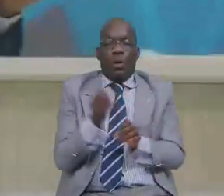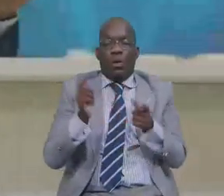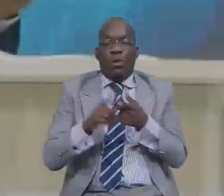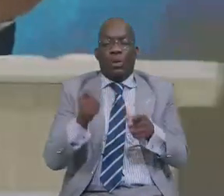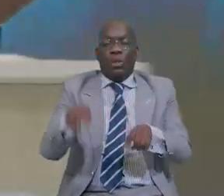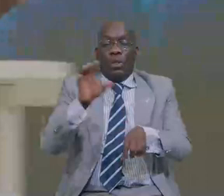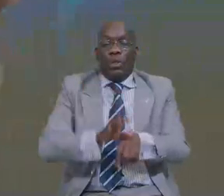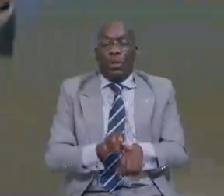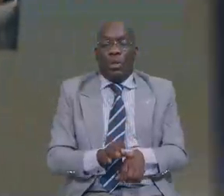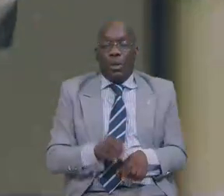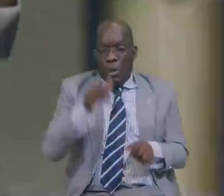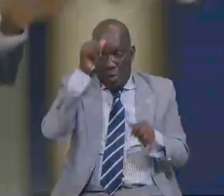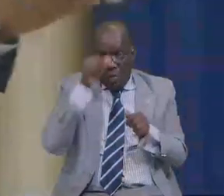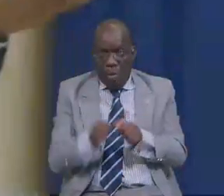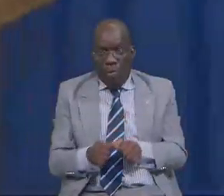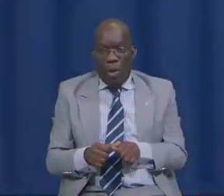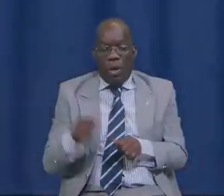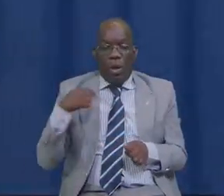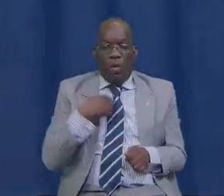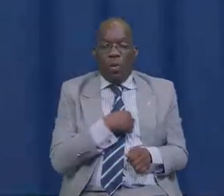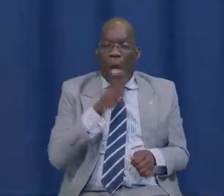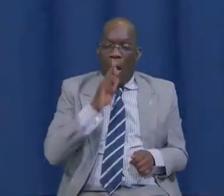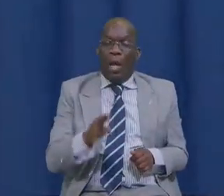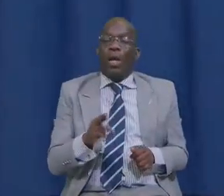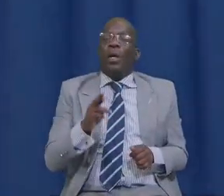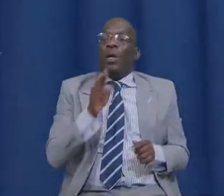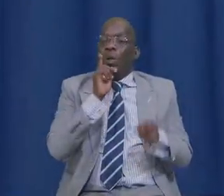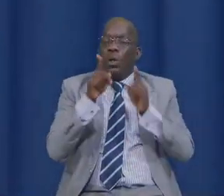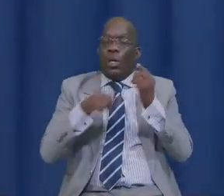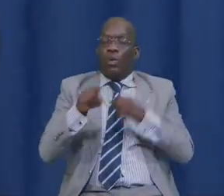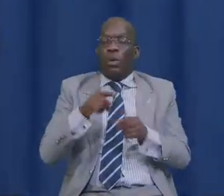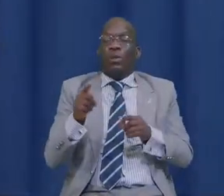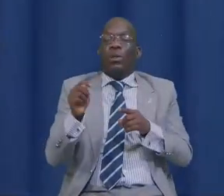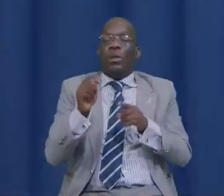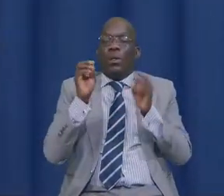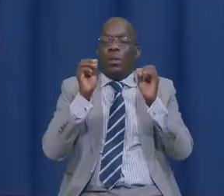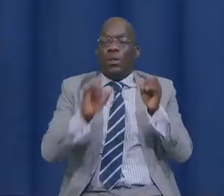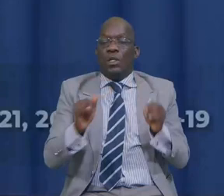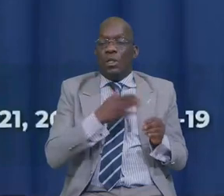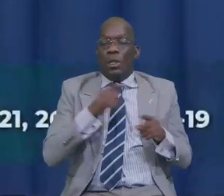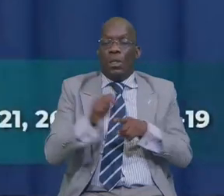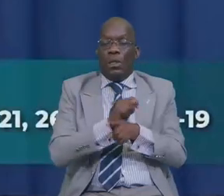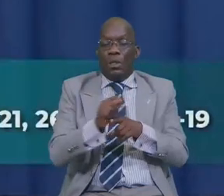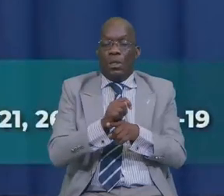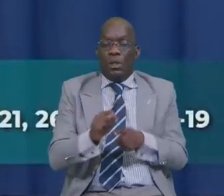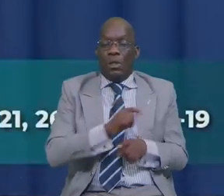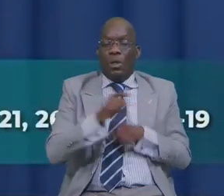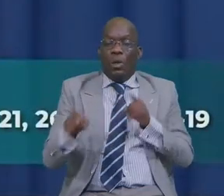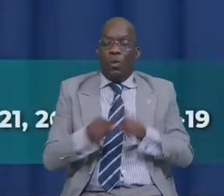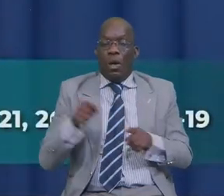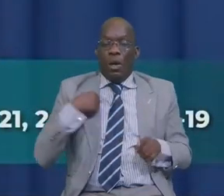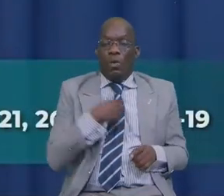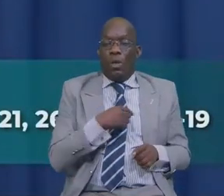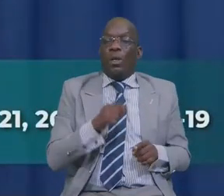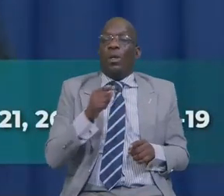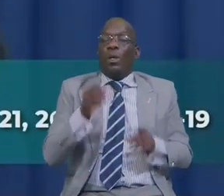à l'église, rappelez-vous, nous parlons d'enseigner et de former. Quand nous sommes arrivés là-bas,